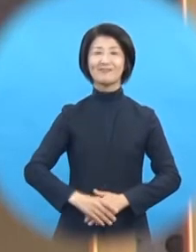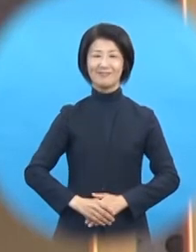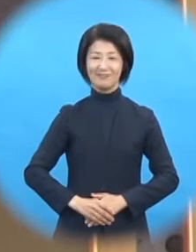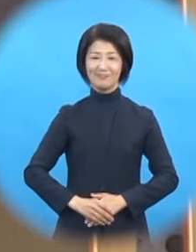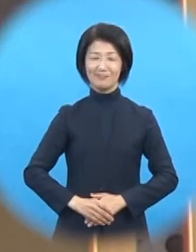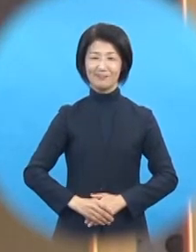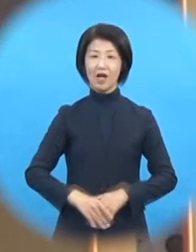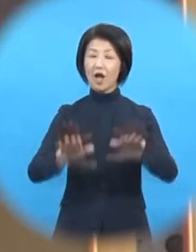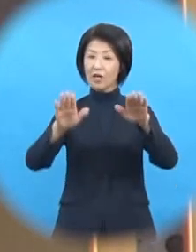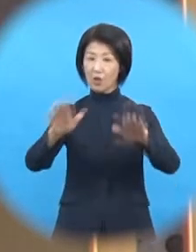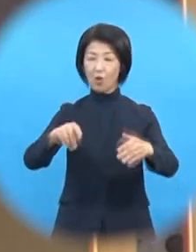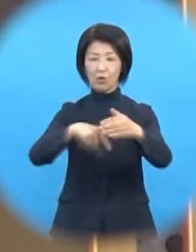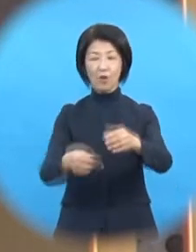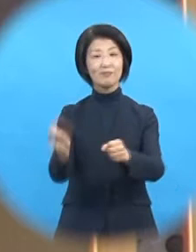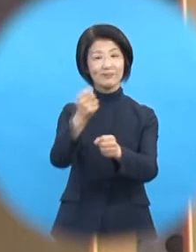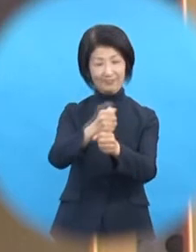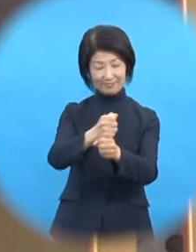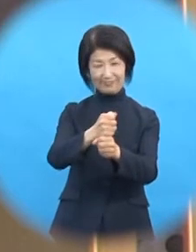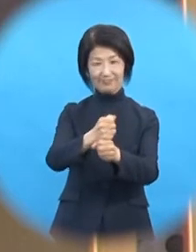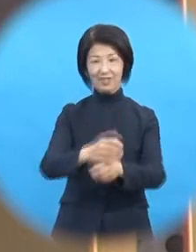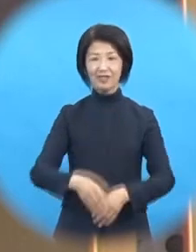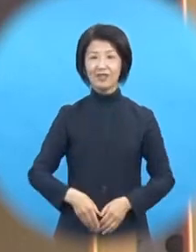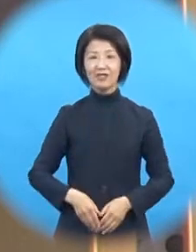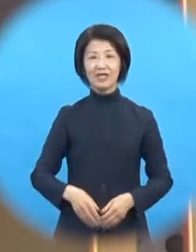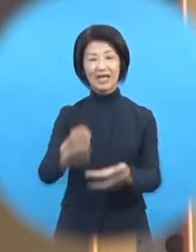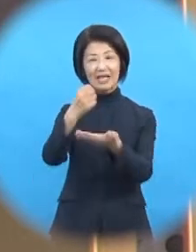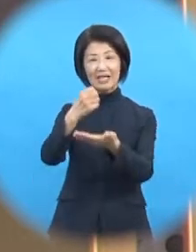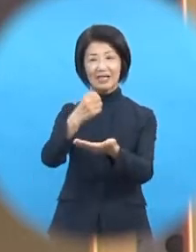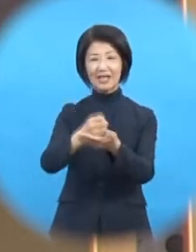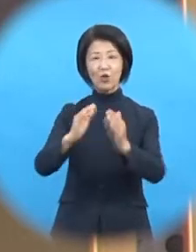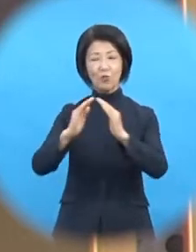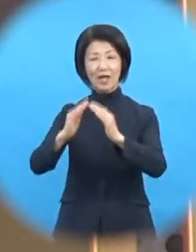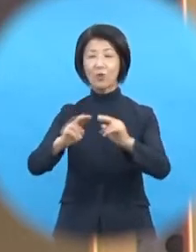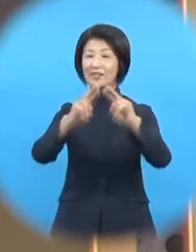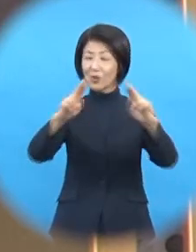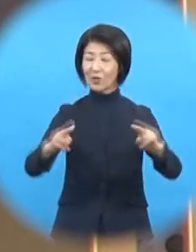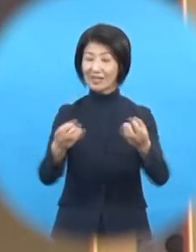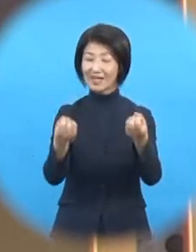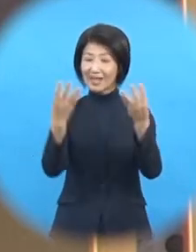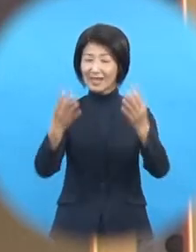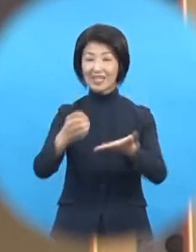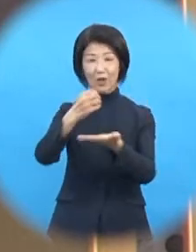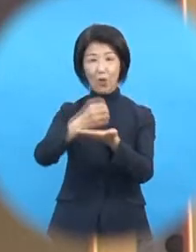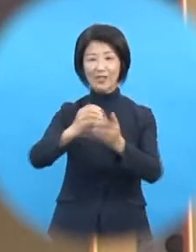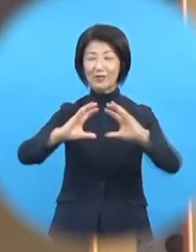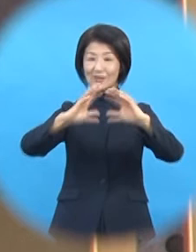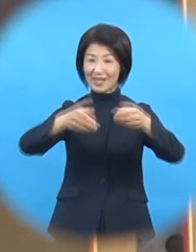それでは今日のおさらい。茶の都静岡に新しいお茶の世界が広がる